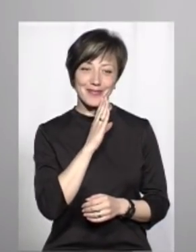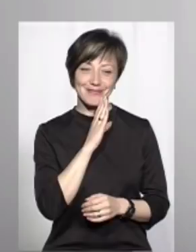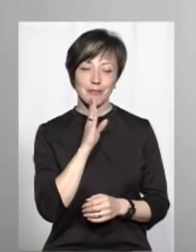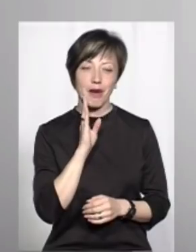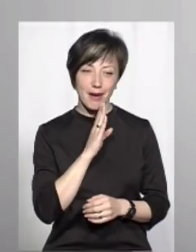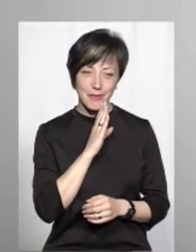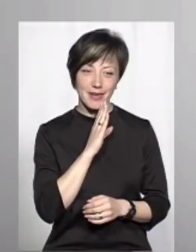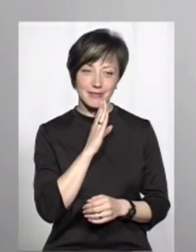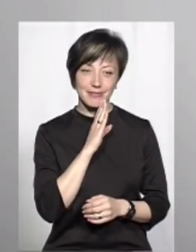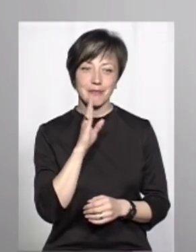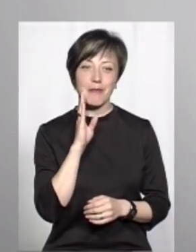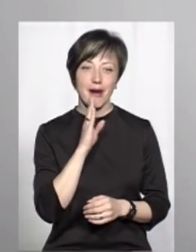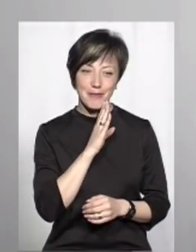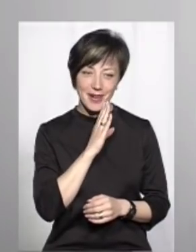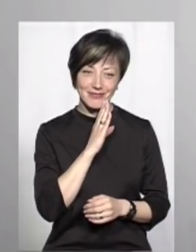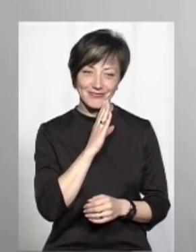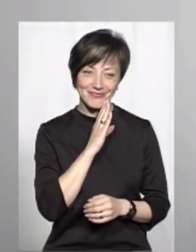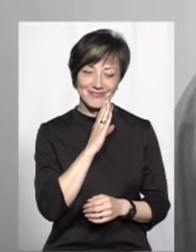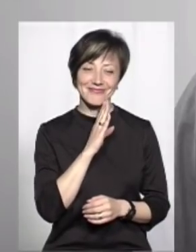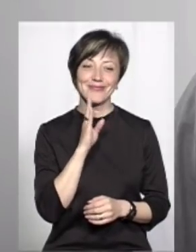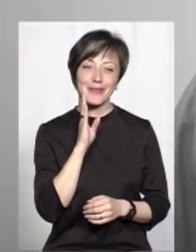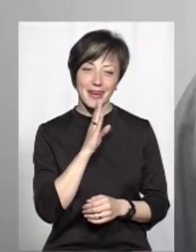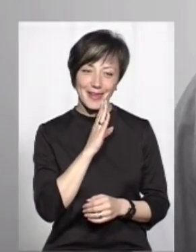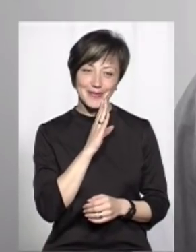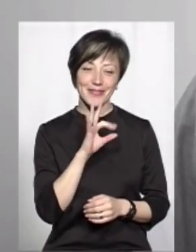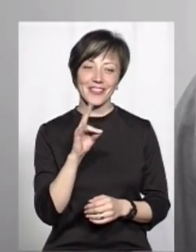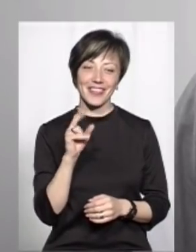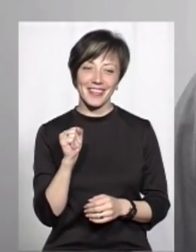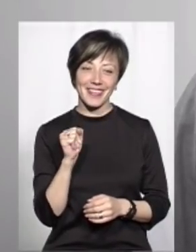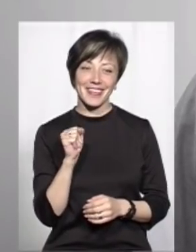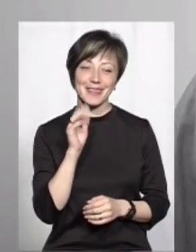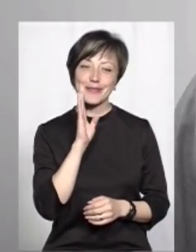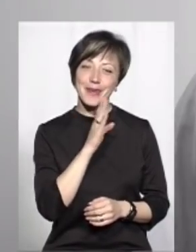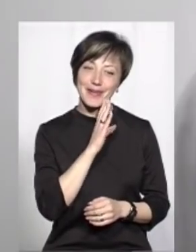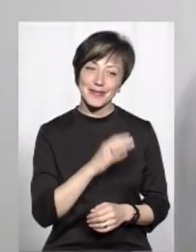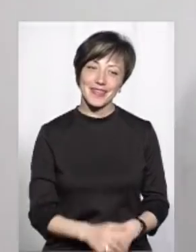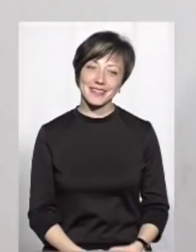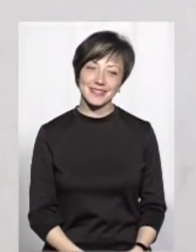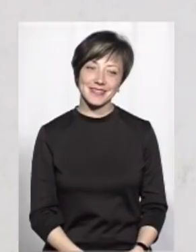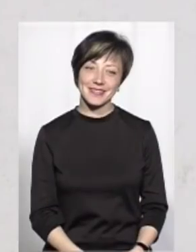Мама. Мама. Мама. Мама. Вона мама.